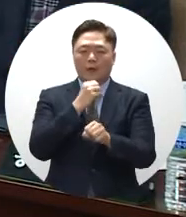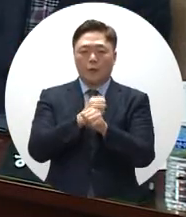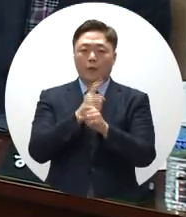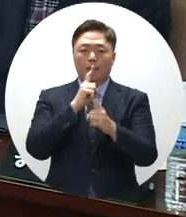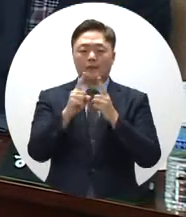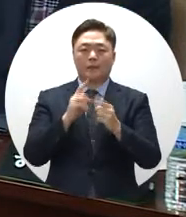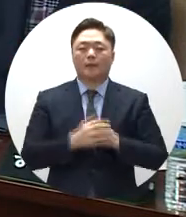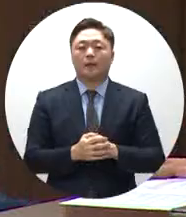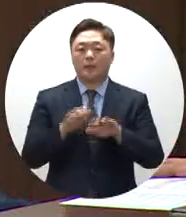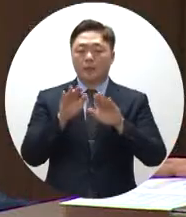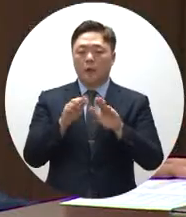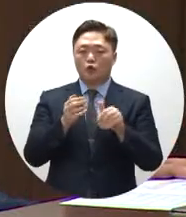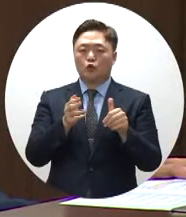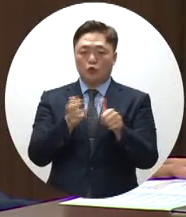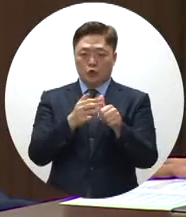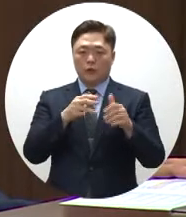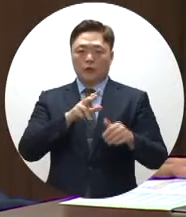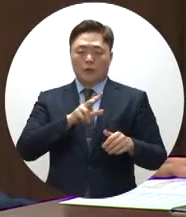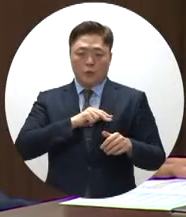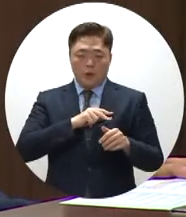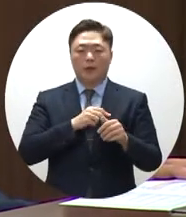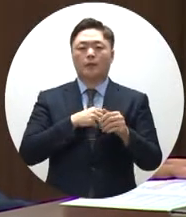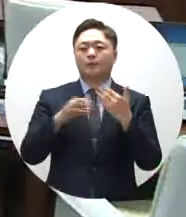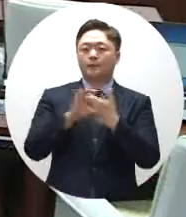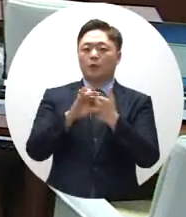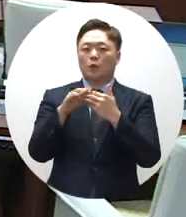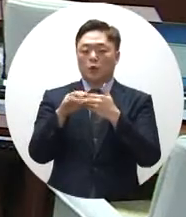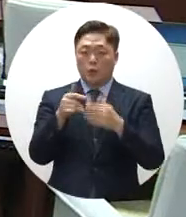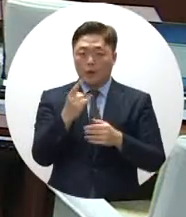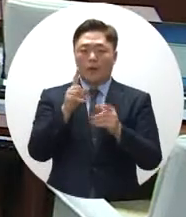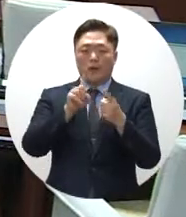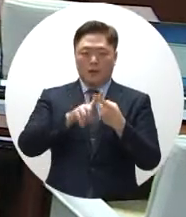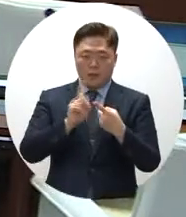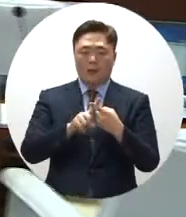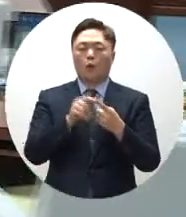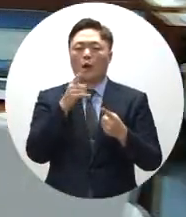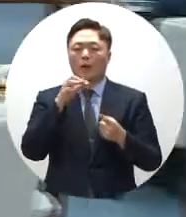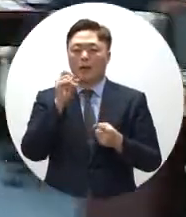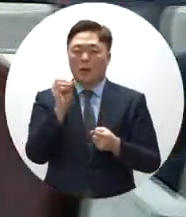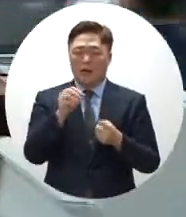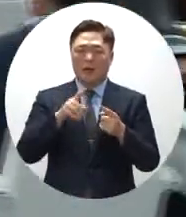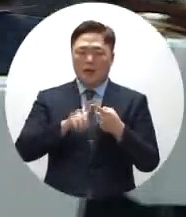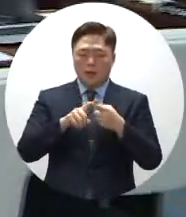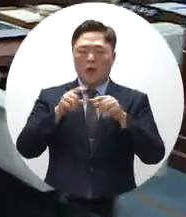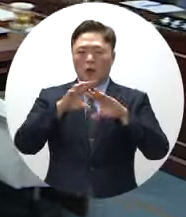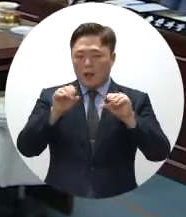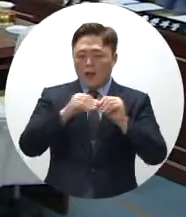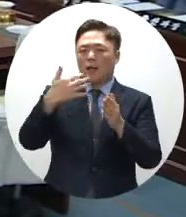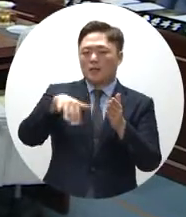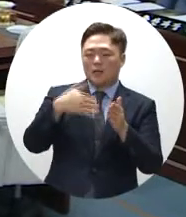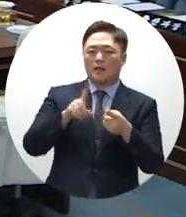주장했습니다. 군 의회는 이번 임시회를 통해 환강 취수원 문제와 원폭 피해자들의 오랜 숙원 사업